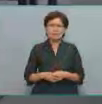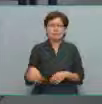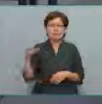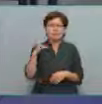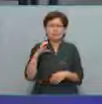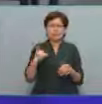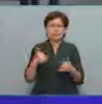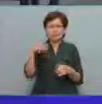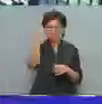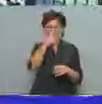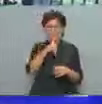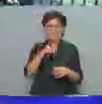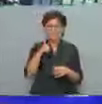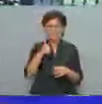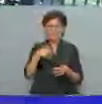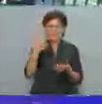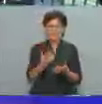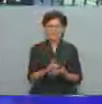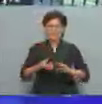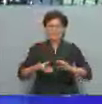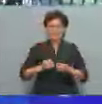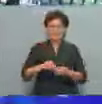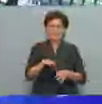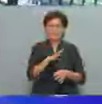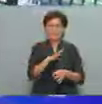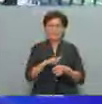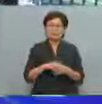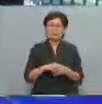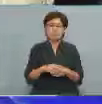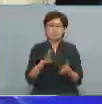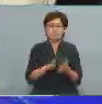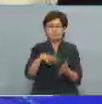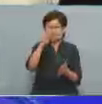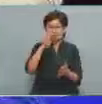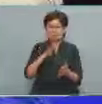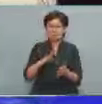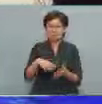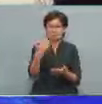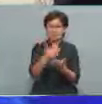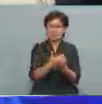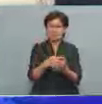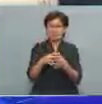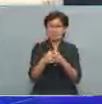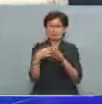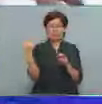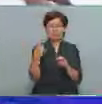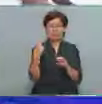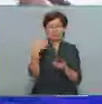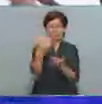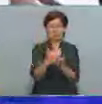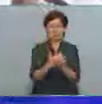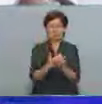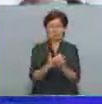Теріскейліктер биылғы жылды да айтарлықтай жетістіктермен қорытындылағалы отыр. Атап айтқанда 9 айлық меже бойынша ауыл шаруашылығы саласындағы жалпы өнім